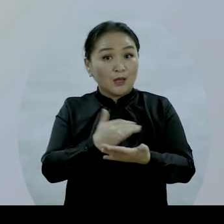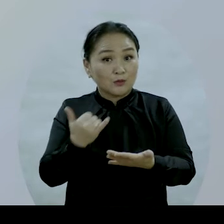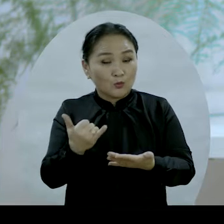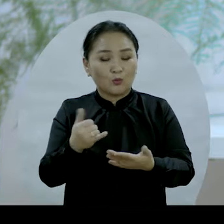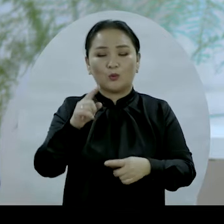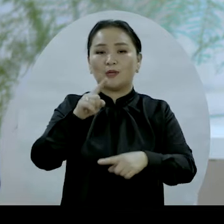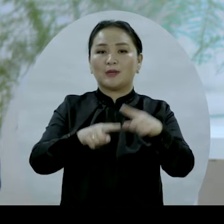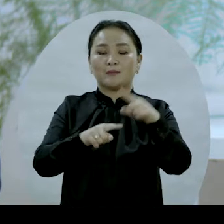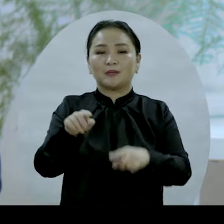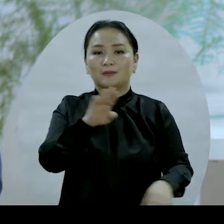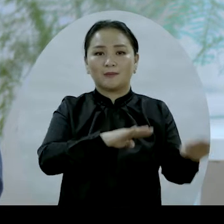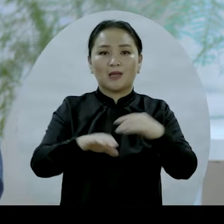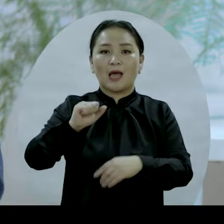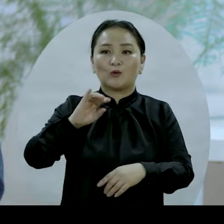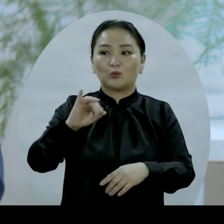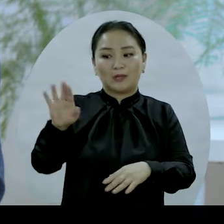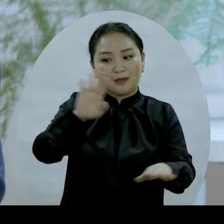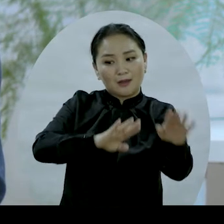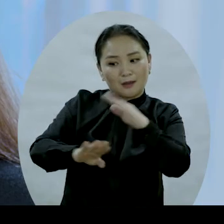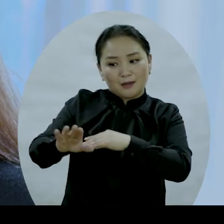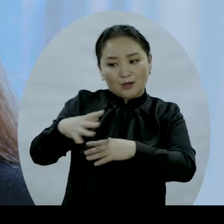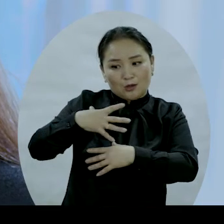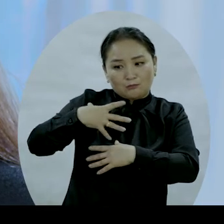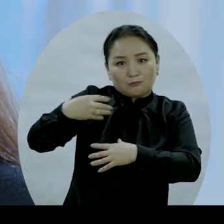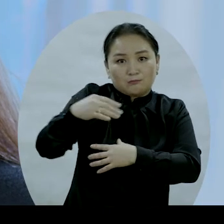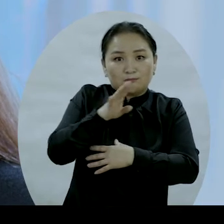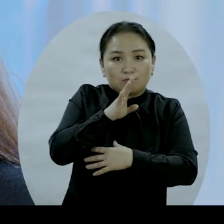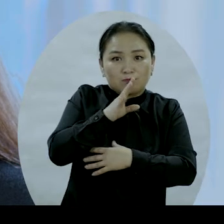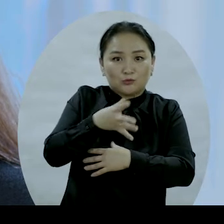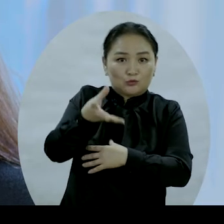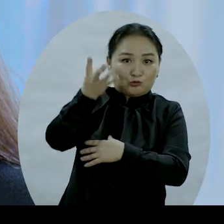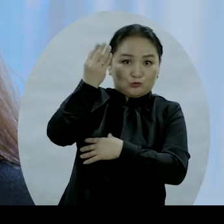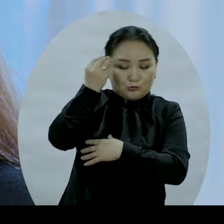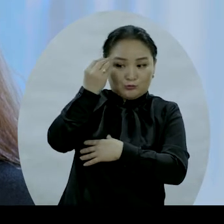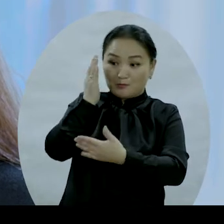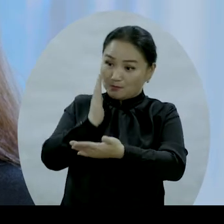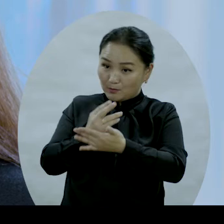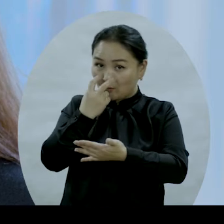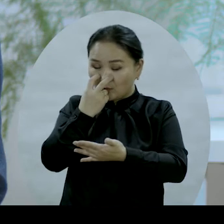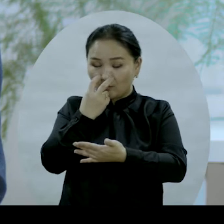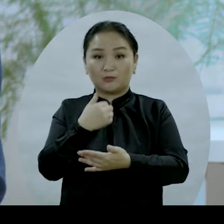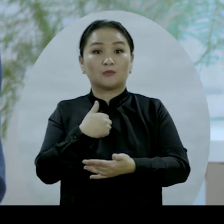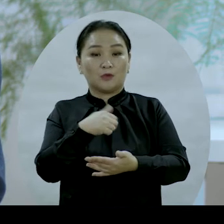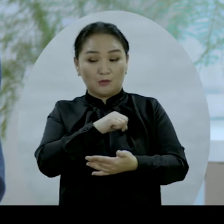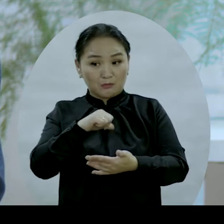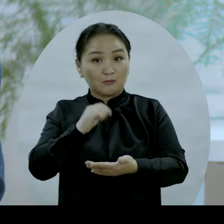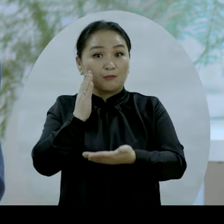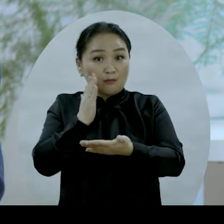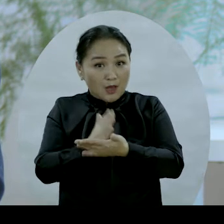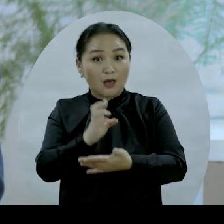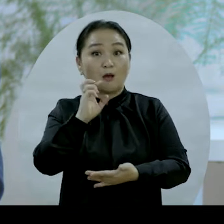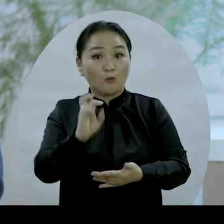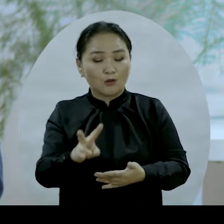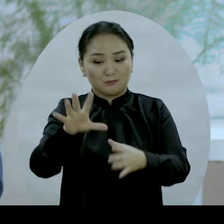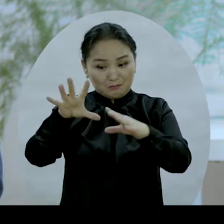уу? Ямар нэгэн байдлаар одоо аюултай нөхцөл байдалд өртөх гэж байгаа тэр шинж тэмдэг байна уу гэдгийг анзаарад, хэрвээ тэр шинж